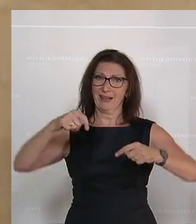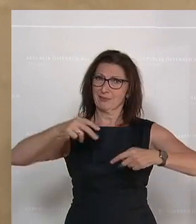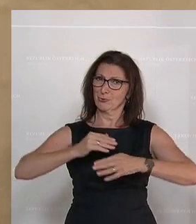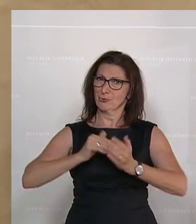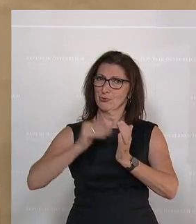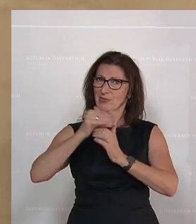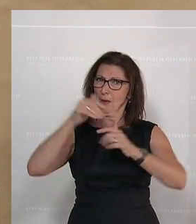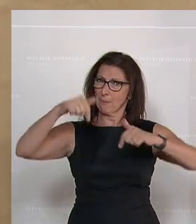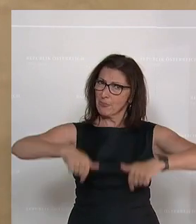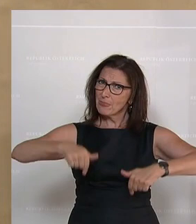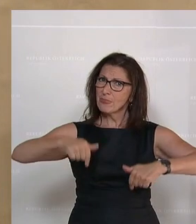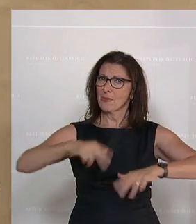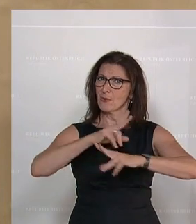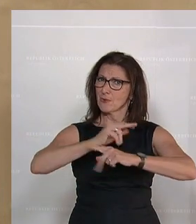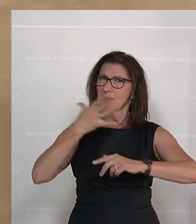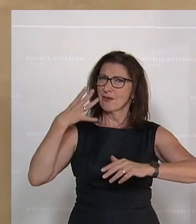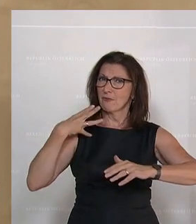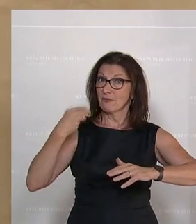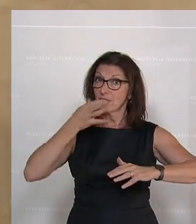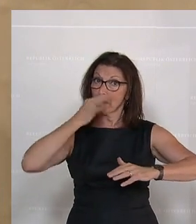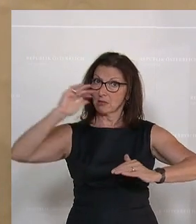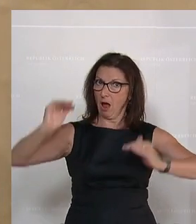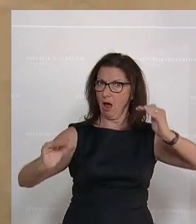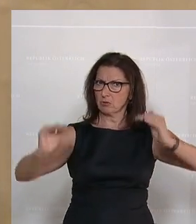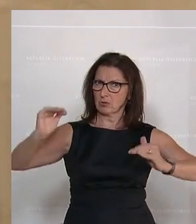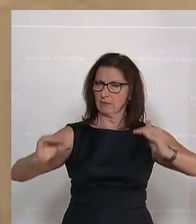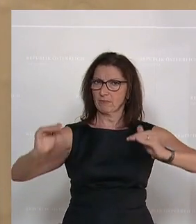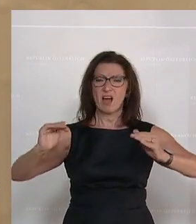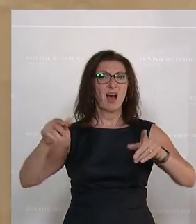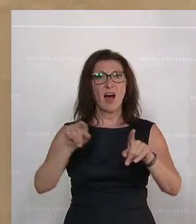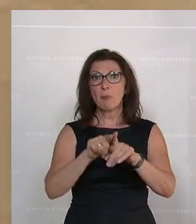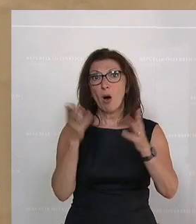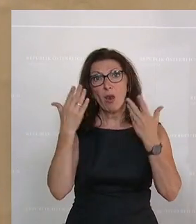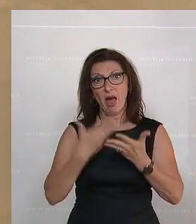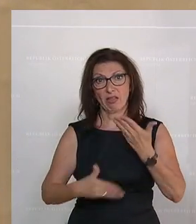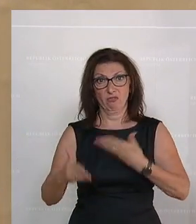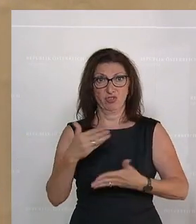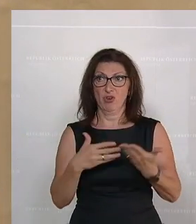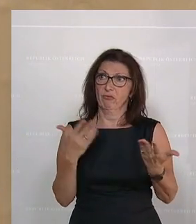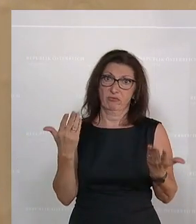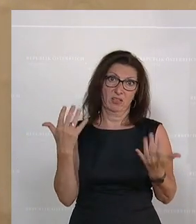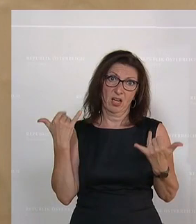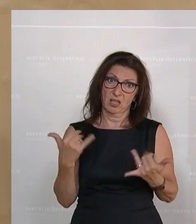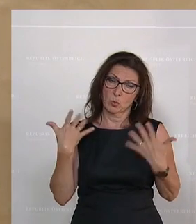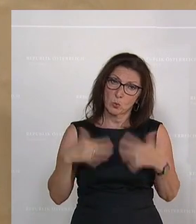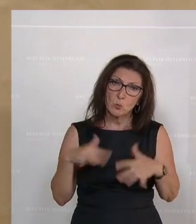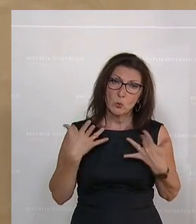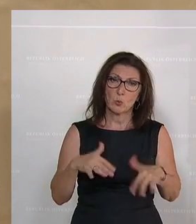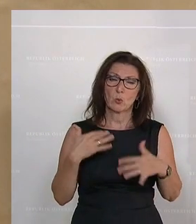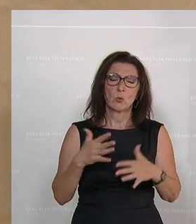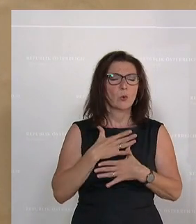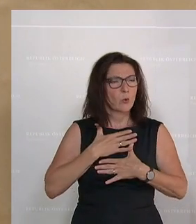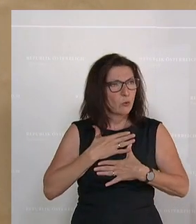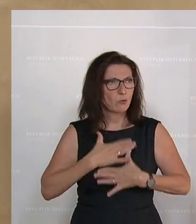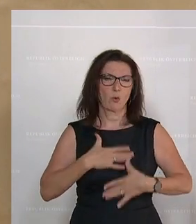gleichgewicht kommen aber auch in der landwirtschaft durchleben wir intensive zeiten und ich bin dankbar für dieses entlastungspaket